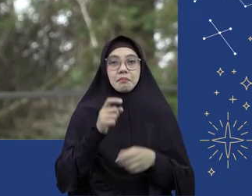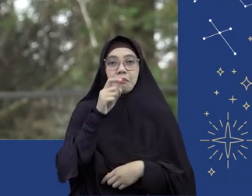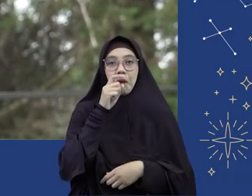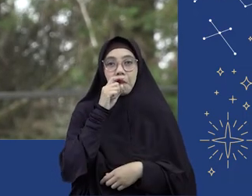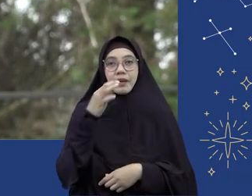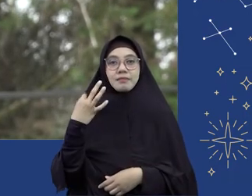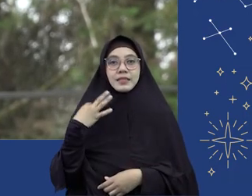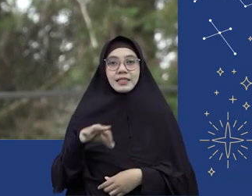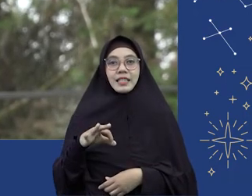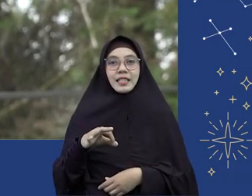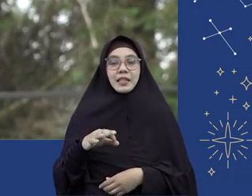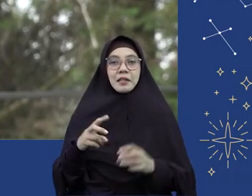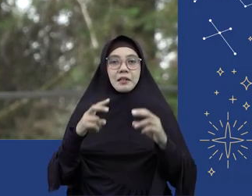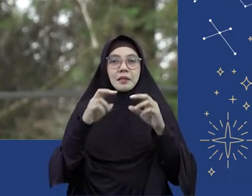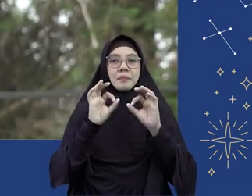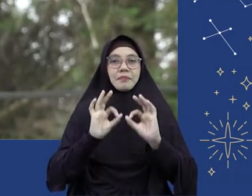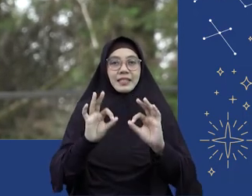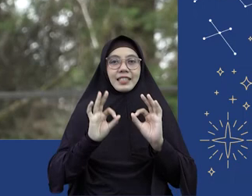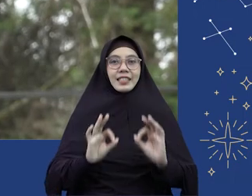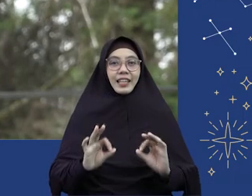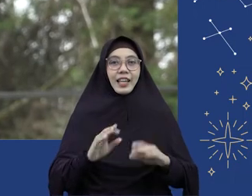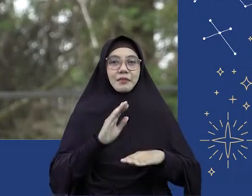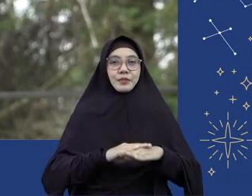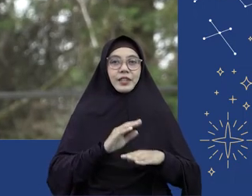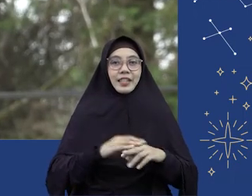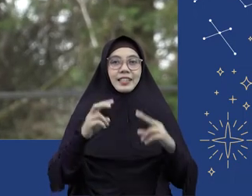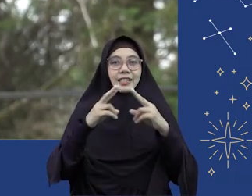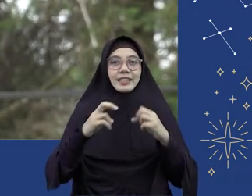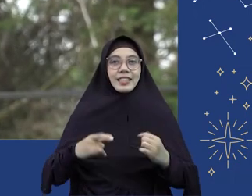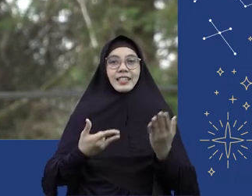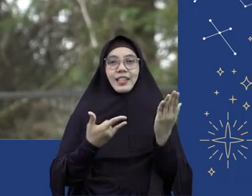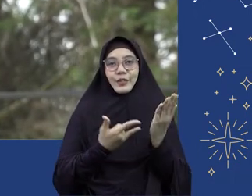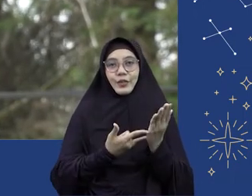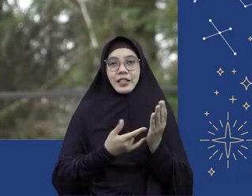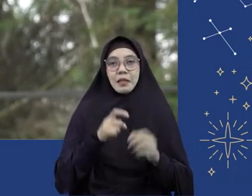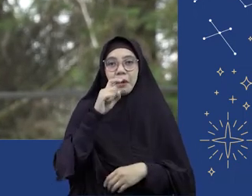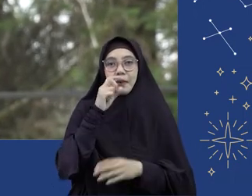Pendidikan Kebudayaan riset dan teknologi Bapak Nadim Anwar Makarim